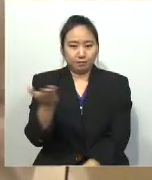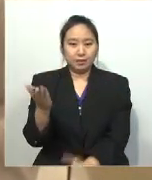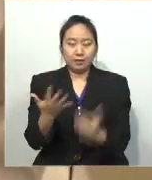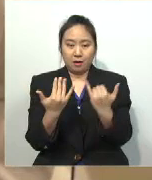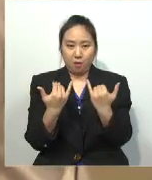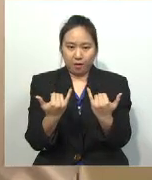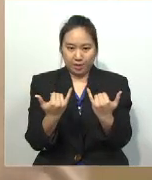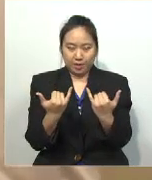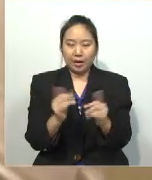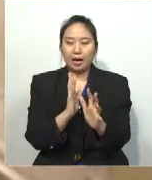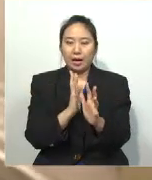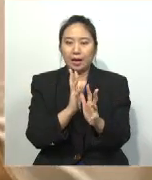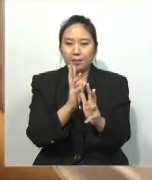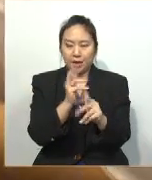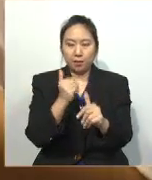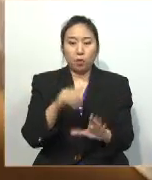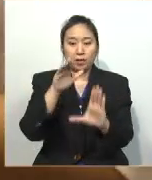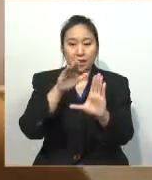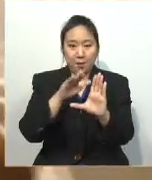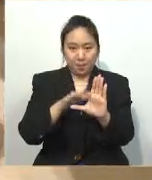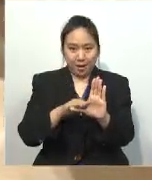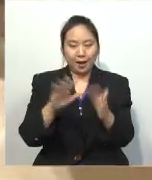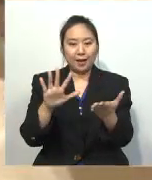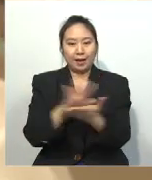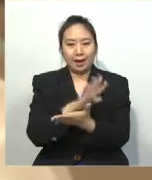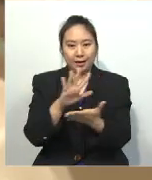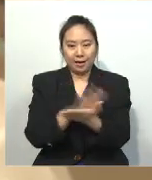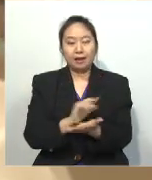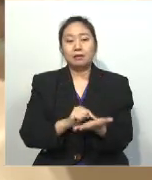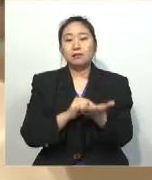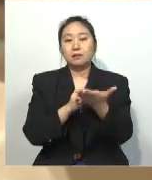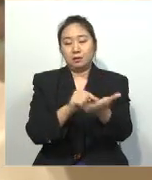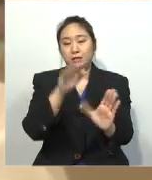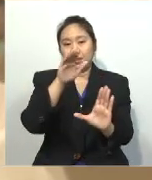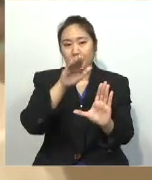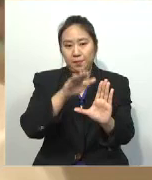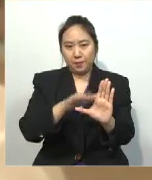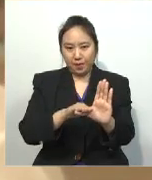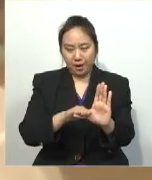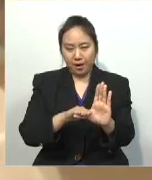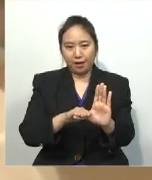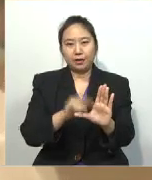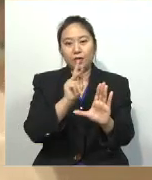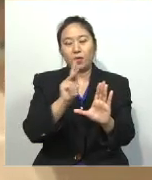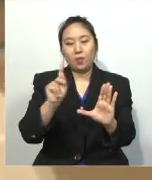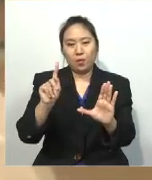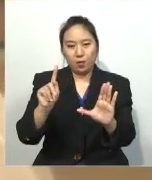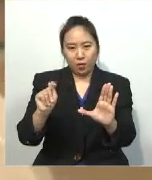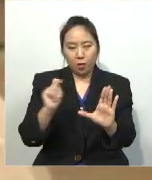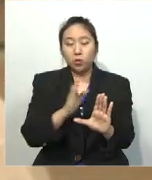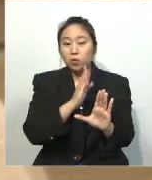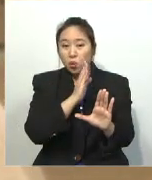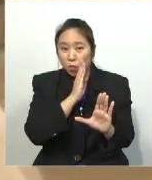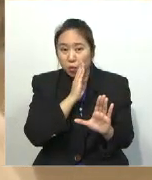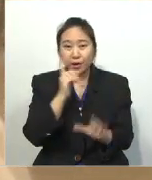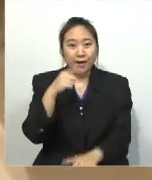ในช่วงของลำดับทางผู้สมัครส.ส.นั้นยื่นเอกสารใบสมัครให้กับทางกกต.จังหวัดนั่นเองค่ะซึ่งหากท่าน